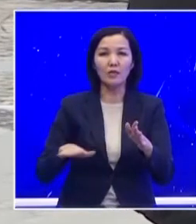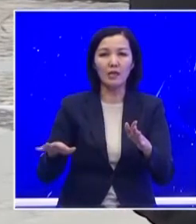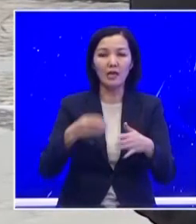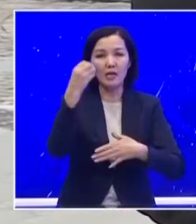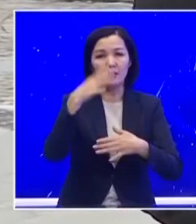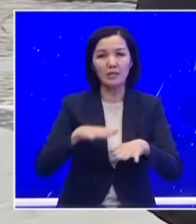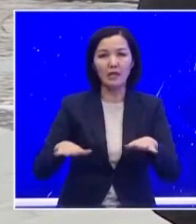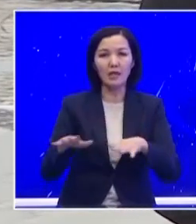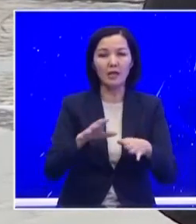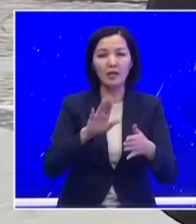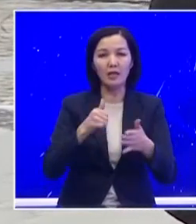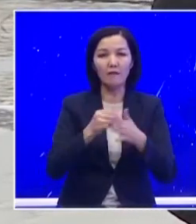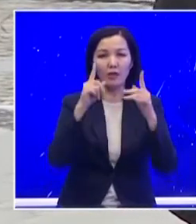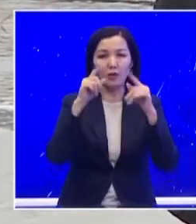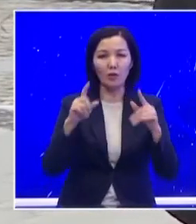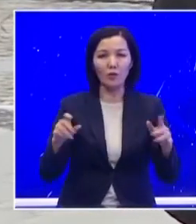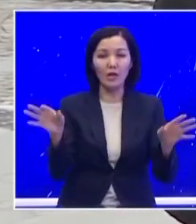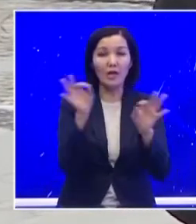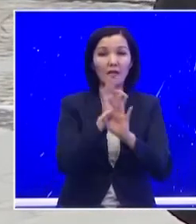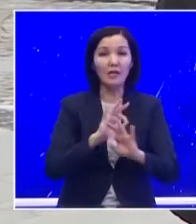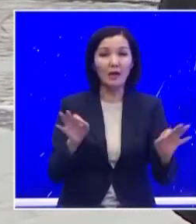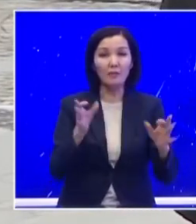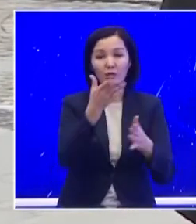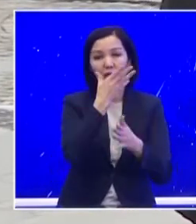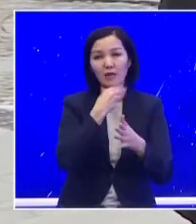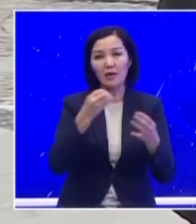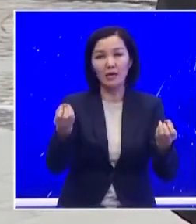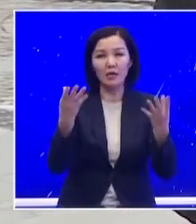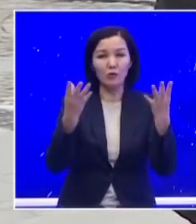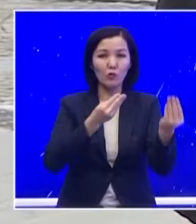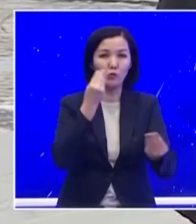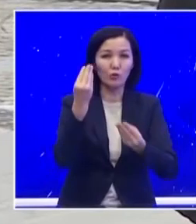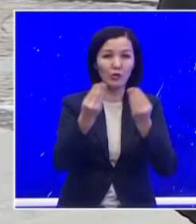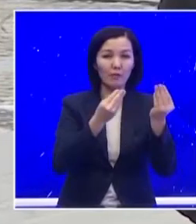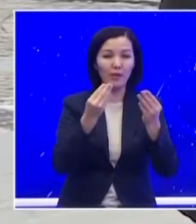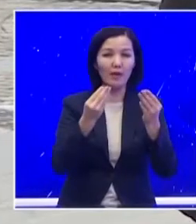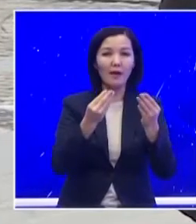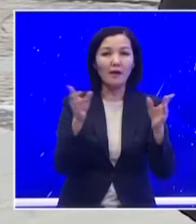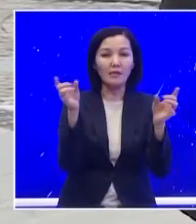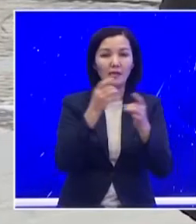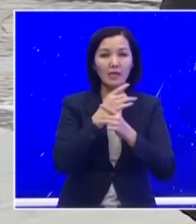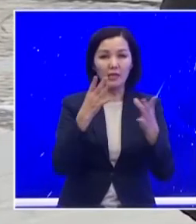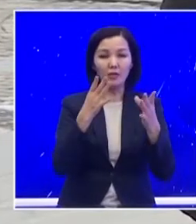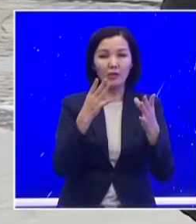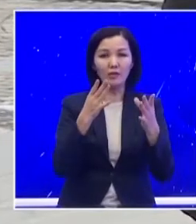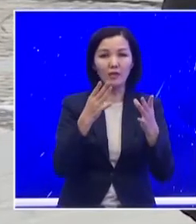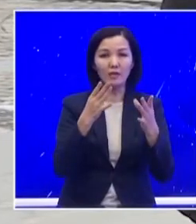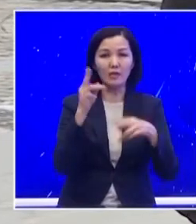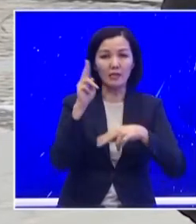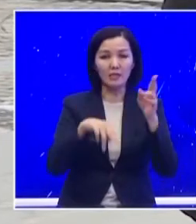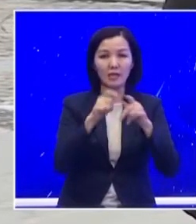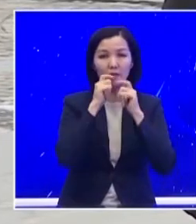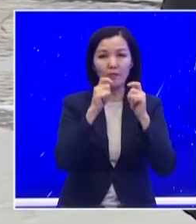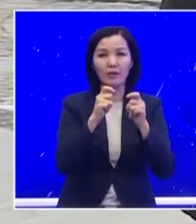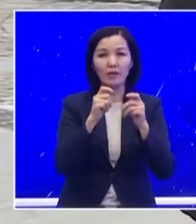площадь. Главную елку области украсят необычными гирляндами и яркими игрушками. Грандиозная праздничная атмосфера будет дарить радость